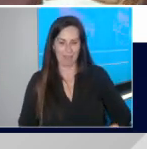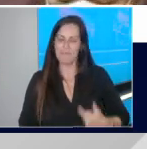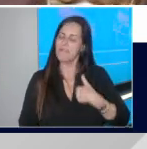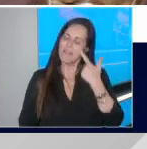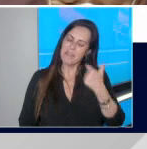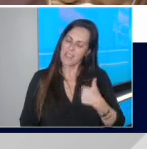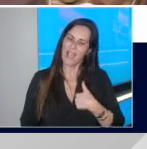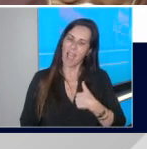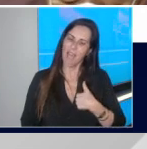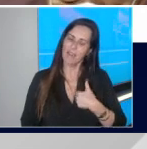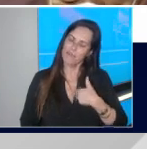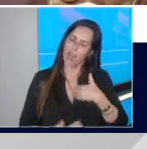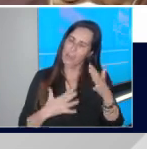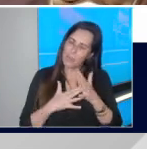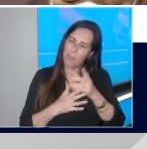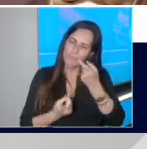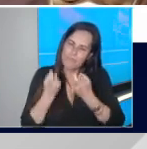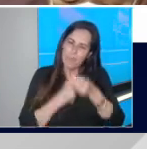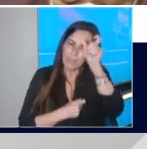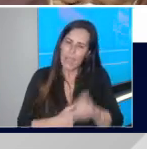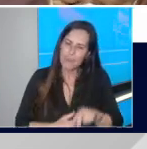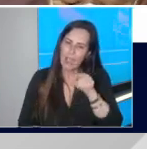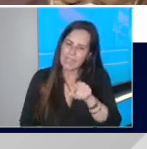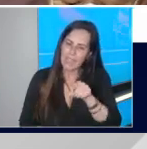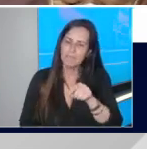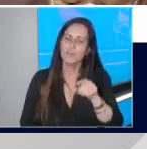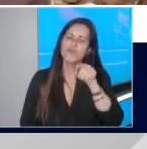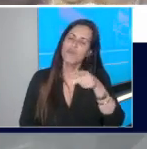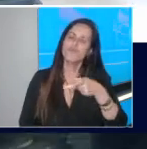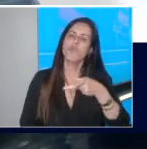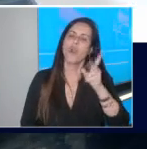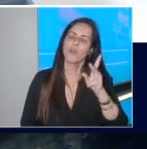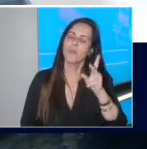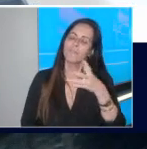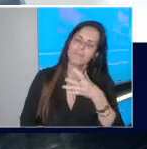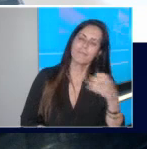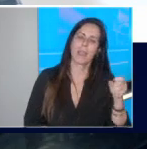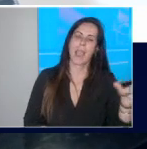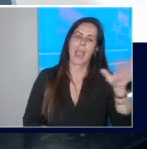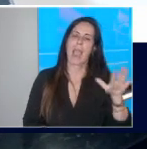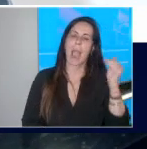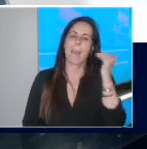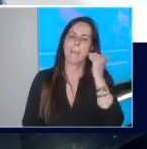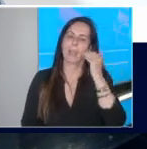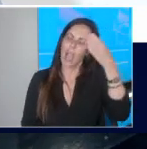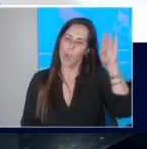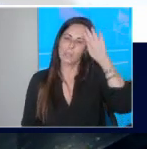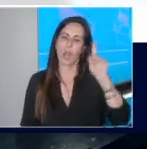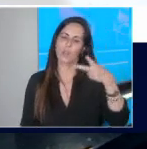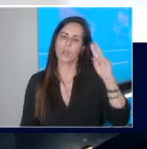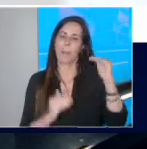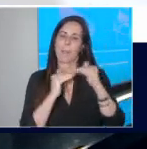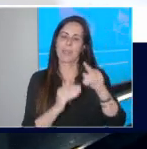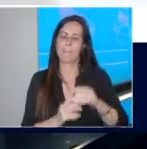שאני מנתח את האיש החשוב הזה, שהנטייה הטבעית שלו תהיה יותר לכיוון הקואליציה שארצות הברית